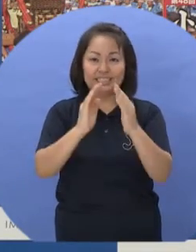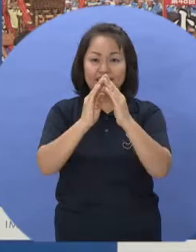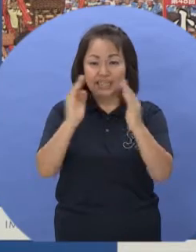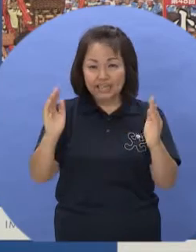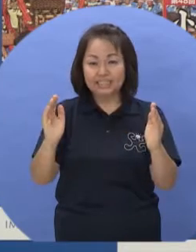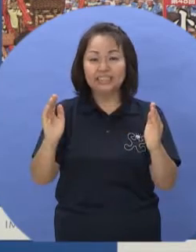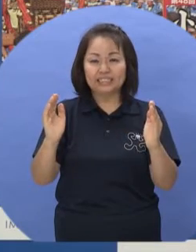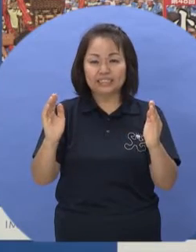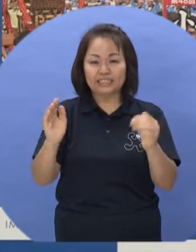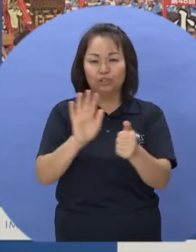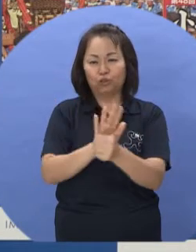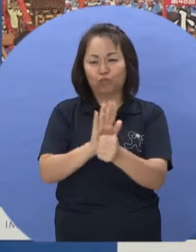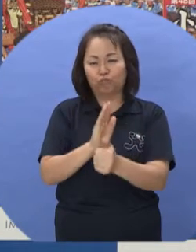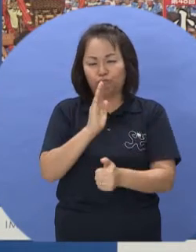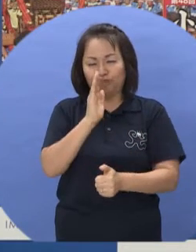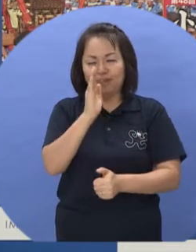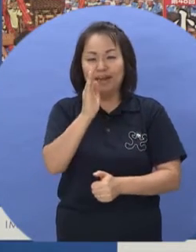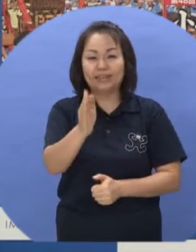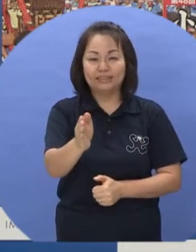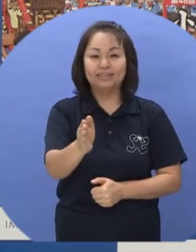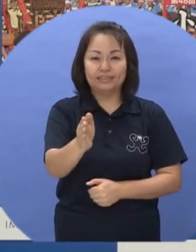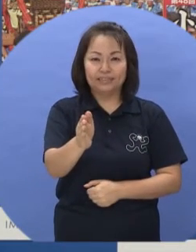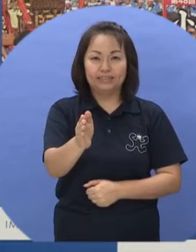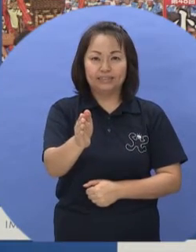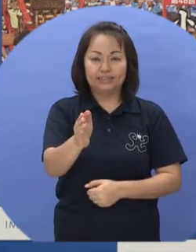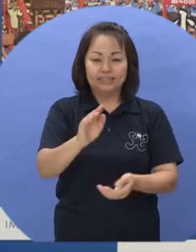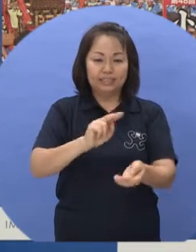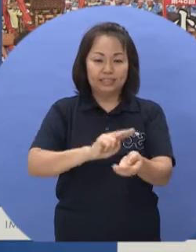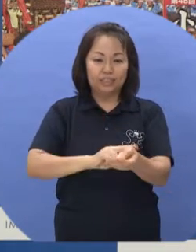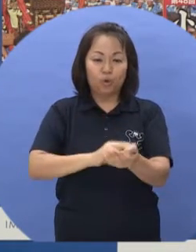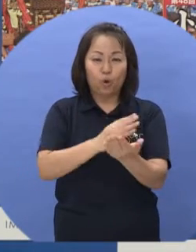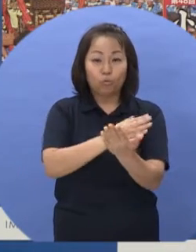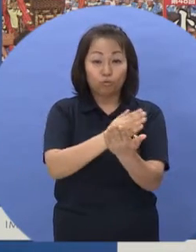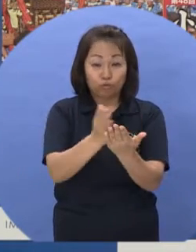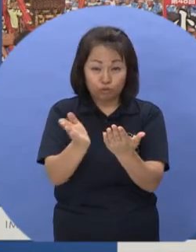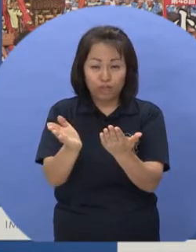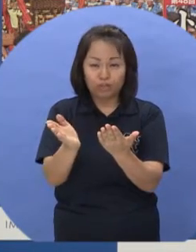を依頼をして、医療分野の教育アド